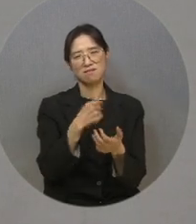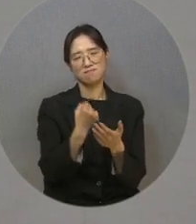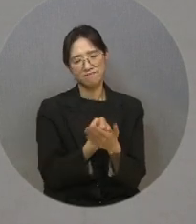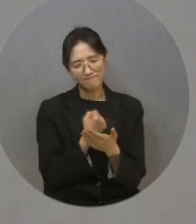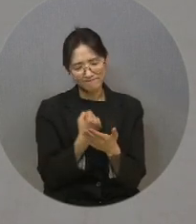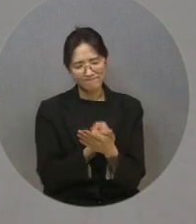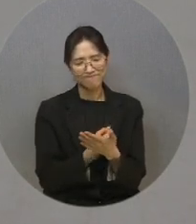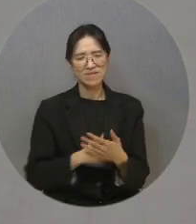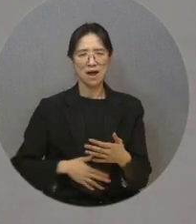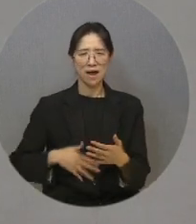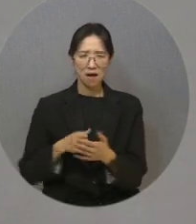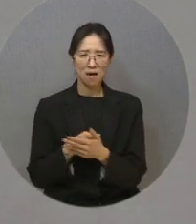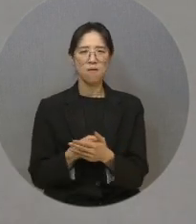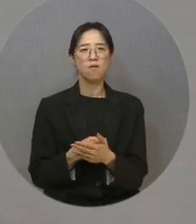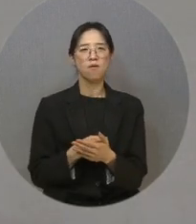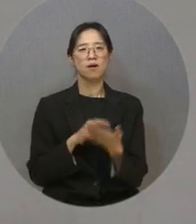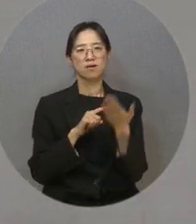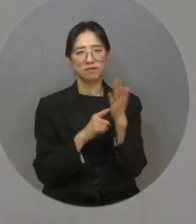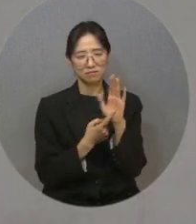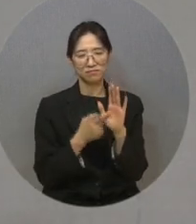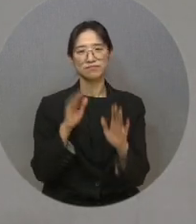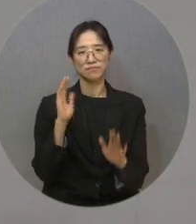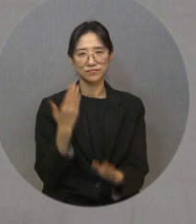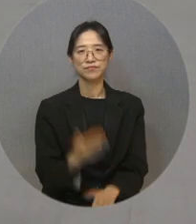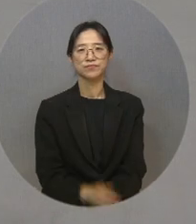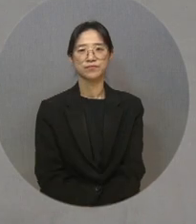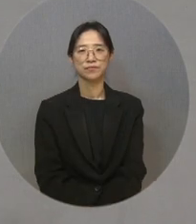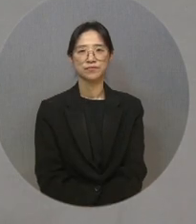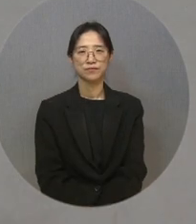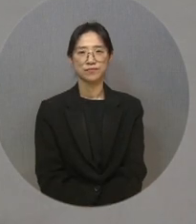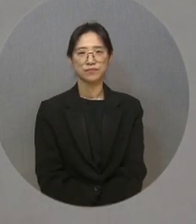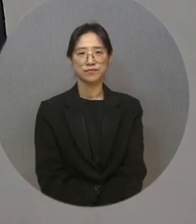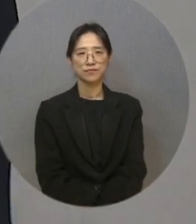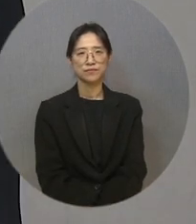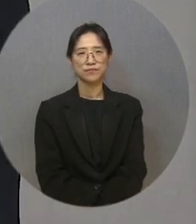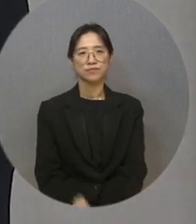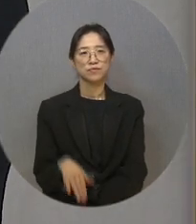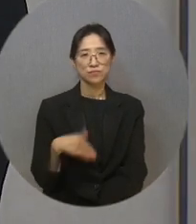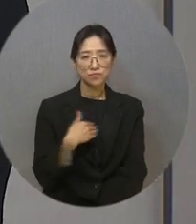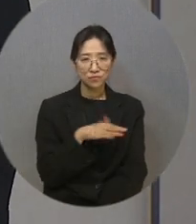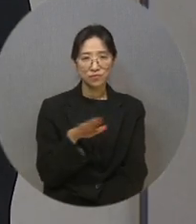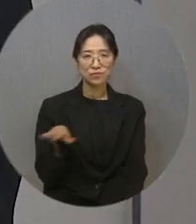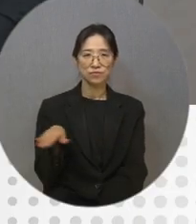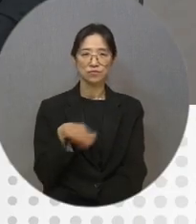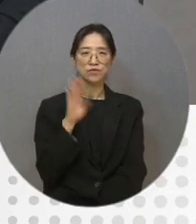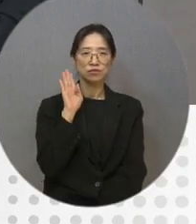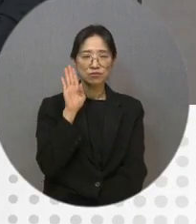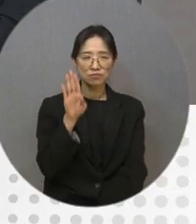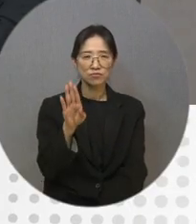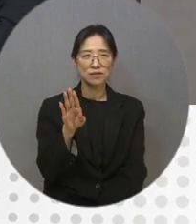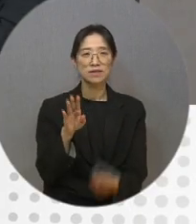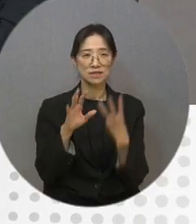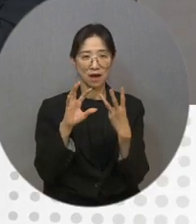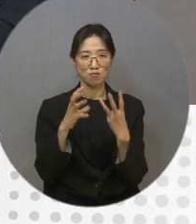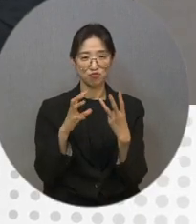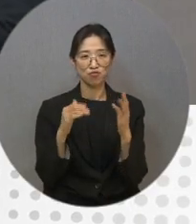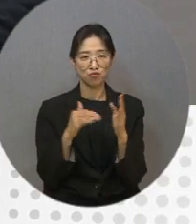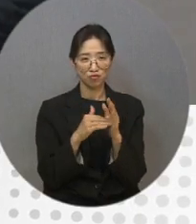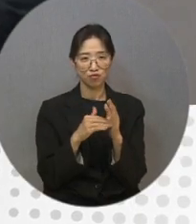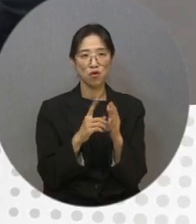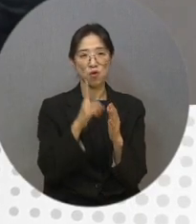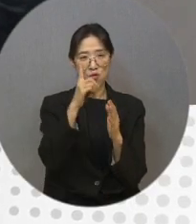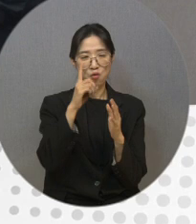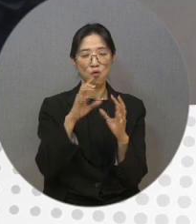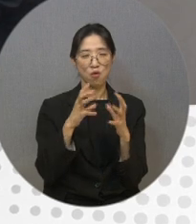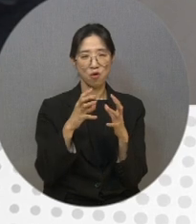비통함을 그런 각오를 하게 되는 그런 계기가 되는 겁니다. 우리는 그 후에 삼국을 지나고 나서 고구려